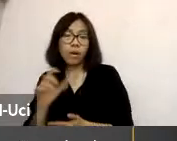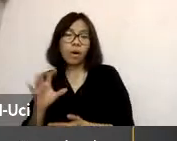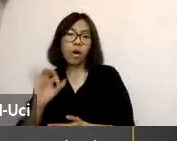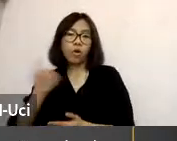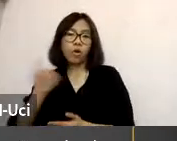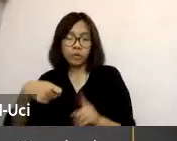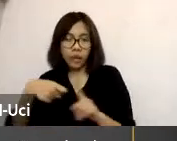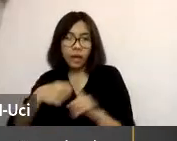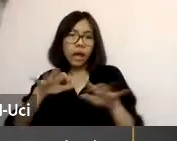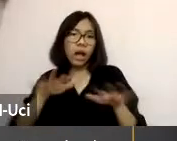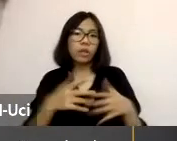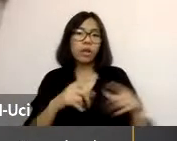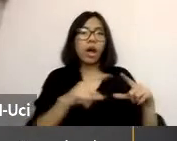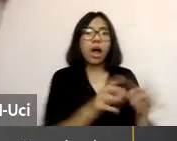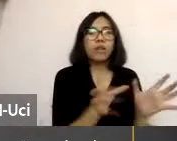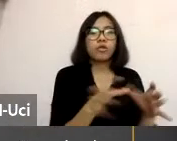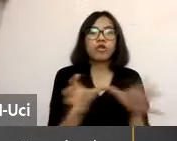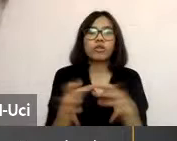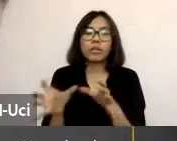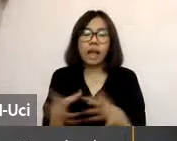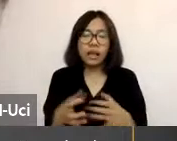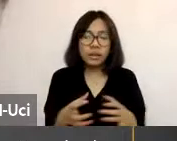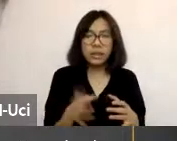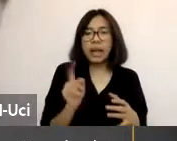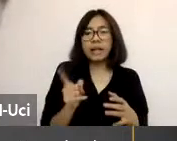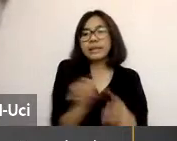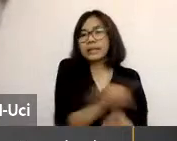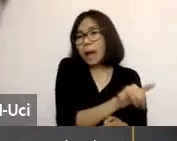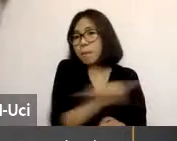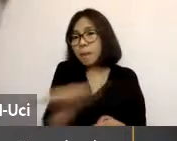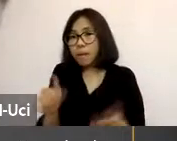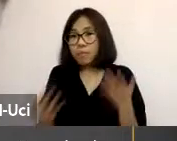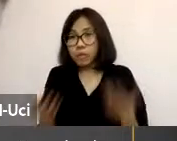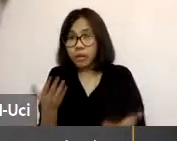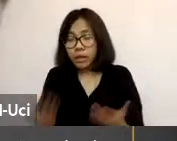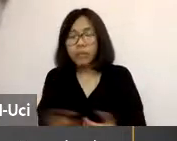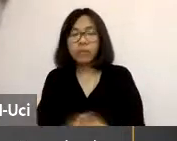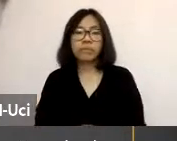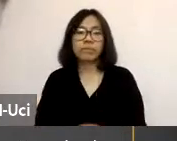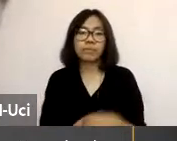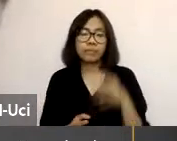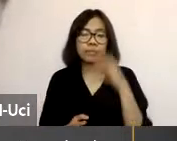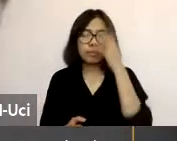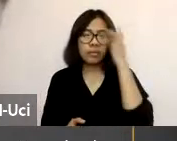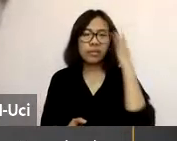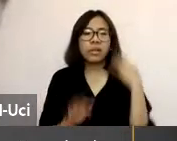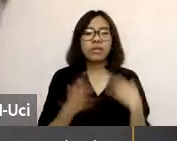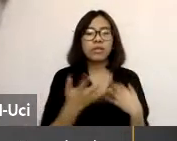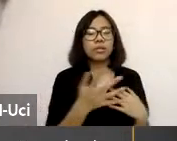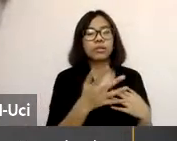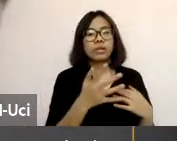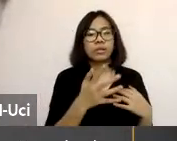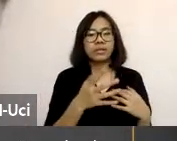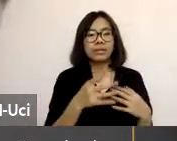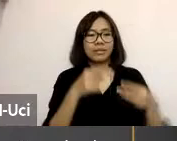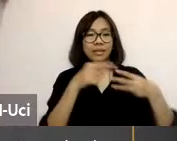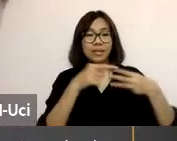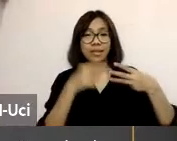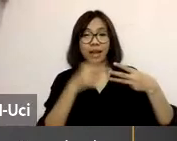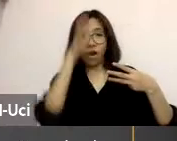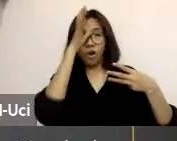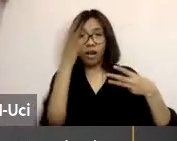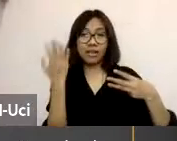asosiasi konsumen sepeda Nah dari eh apa Khan ketidak pihak